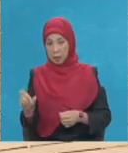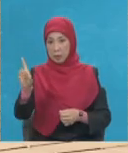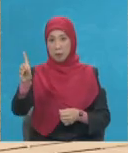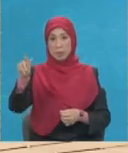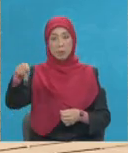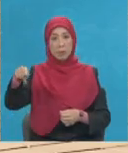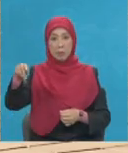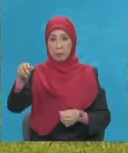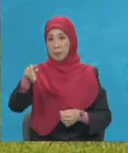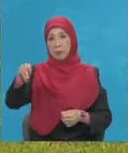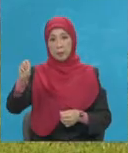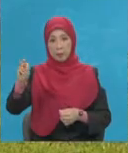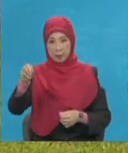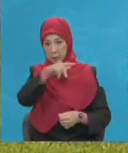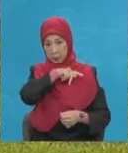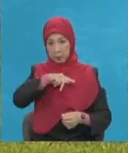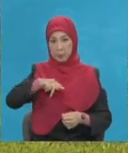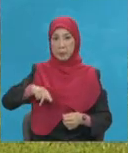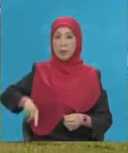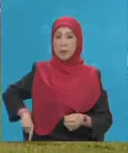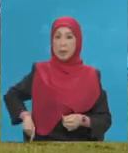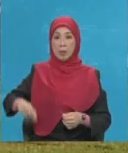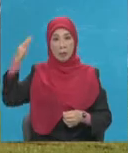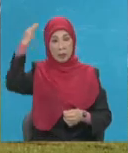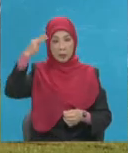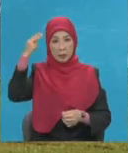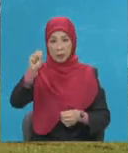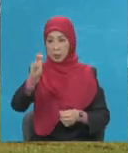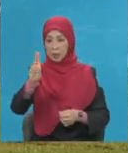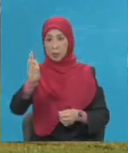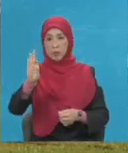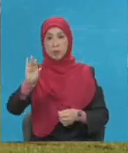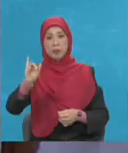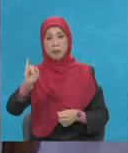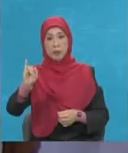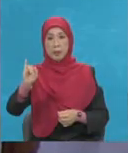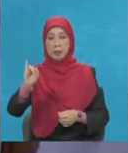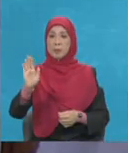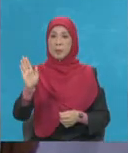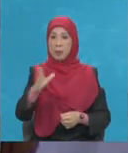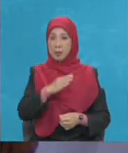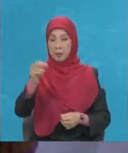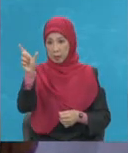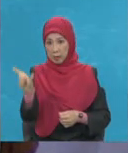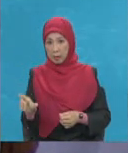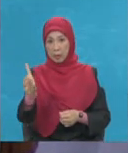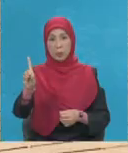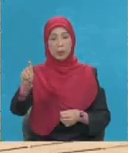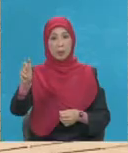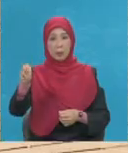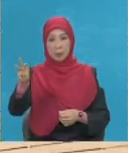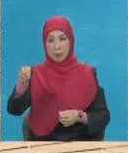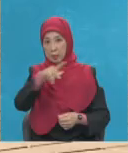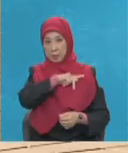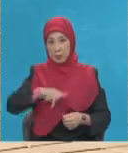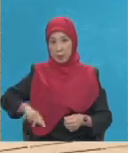Pengiran Bendahara Sri Maharaja Permaisuara, Pengiran Muda Haji Sofri Bolkiah, dan Duli Yang Teramat Mulia Paduka Seri Pengiran